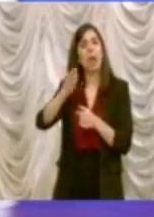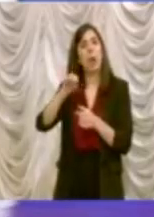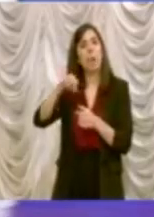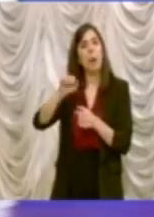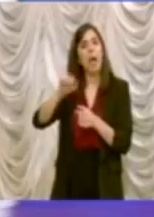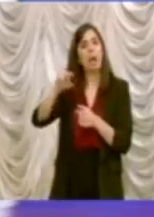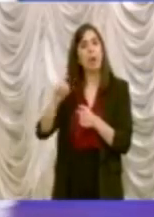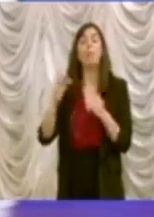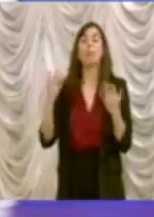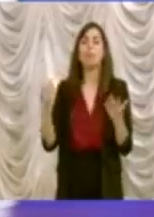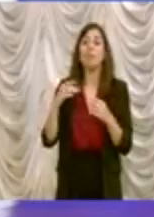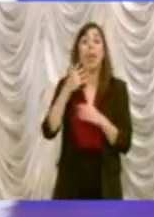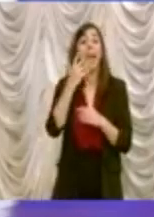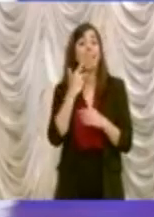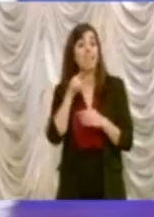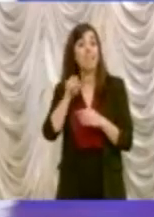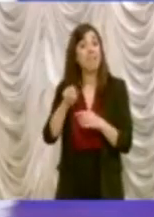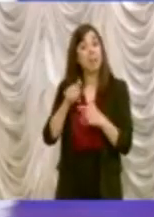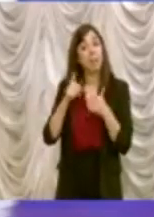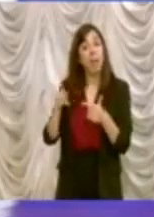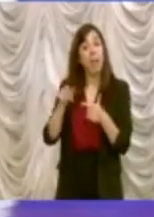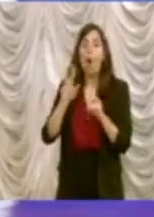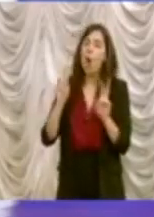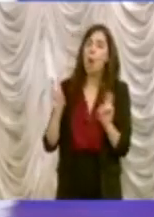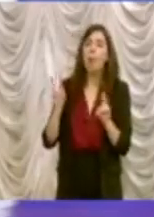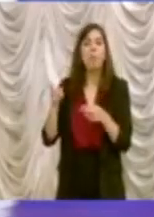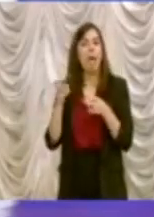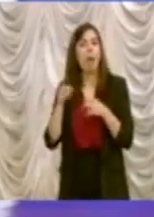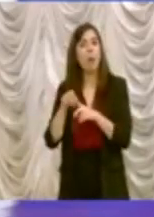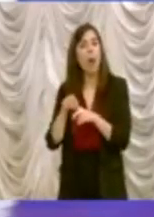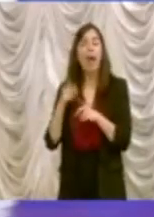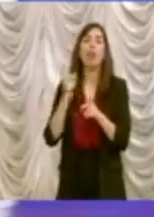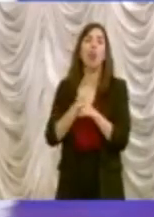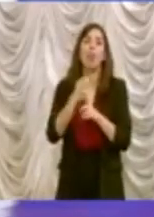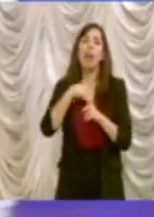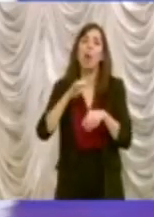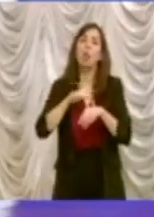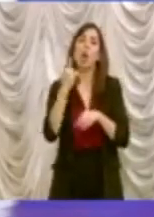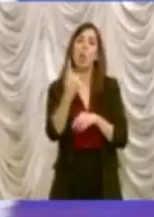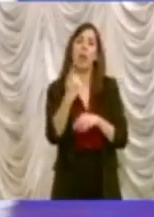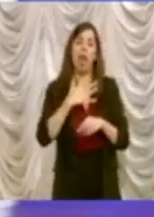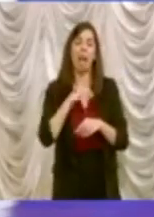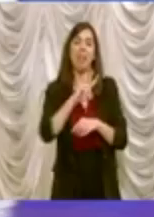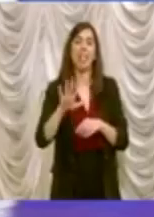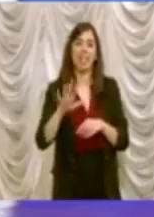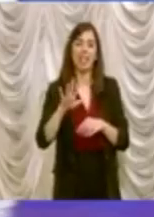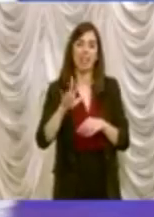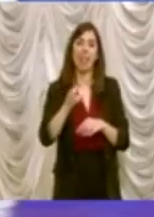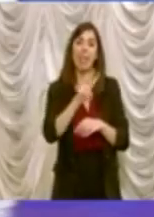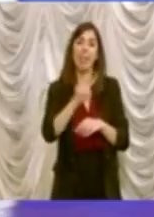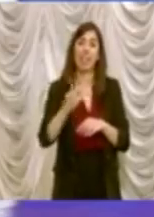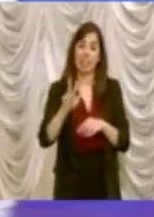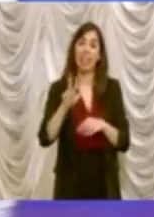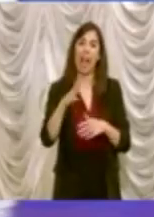lei ci dovremo ritrovare a 23 anni rapiti in kenya dovremmo essere trasportati